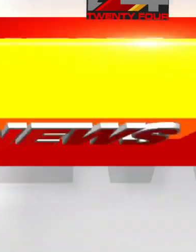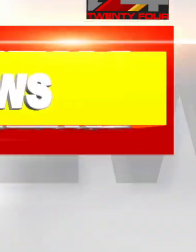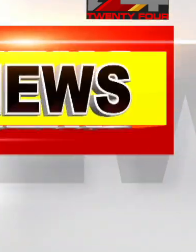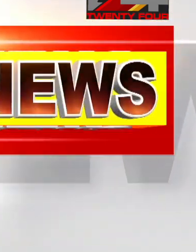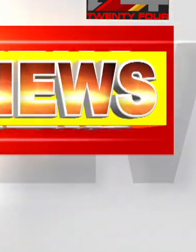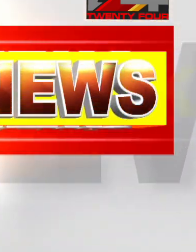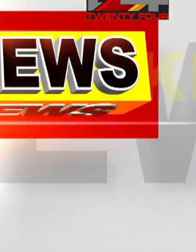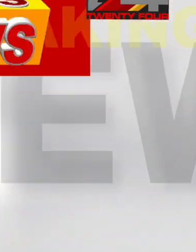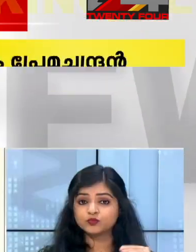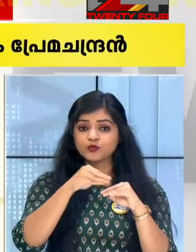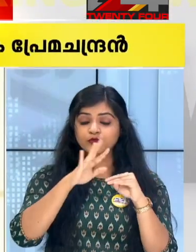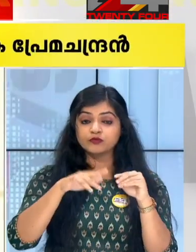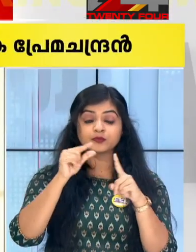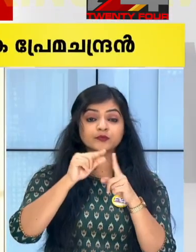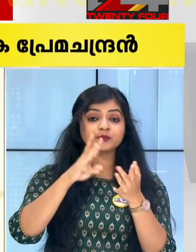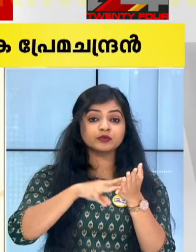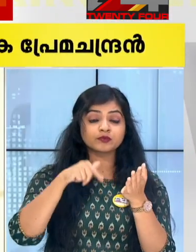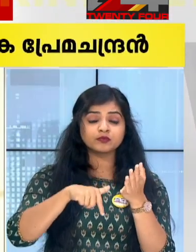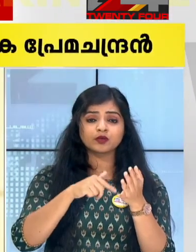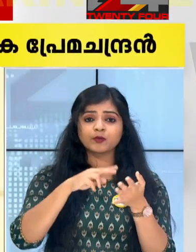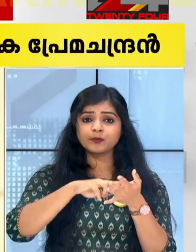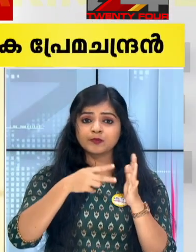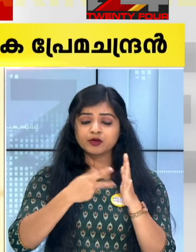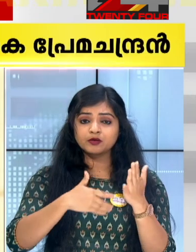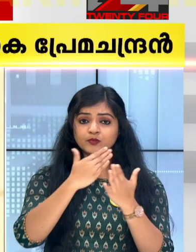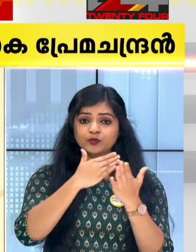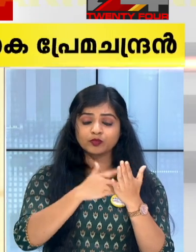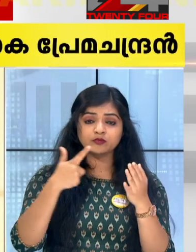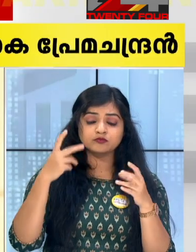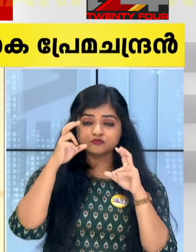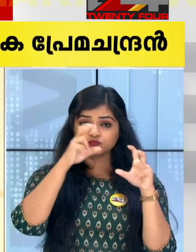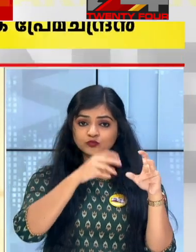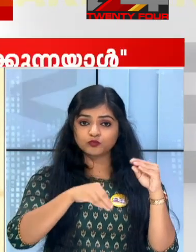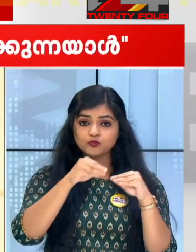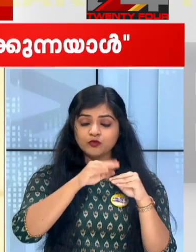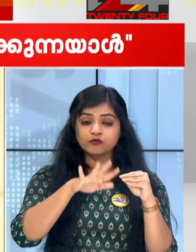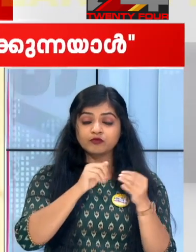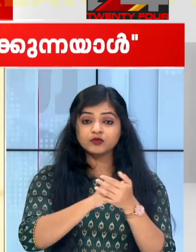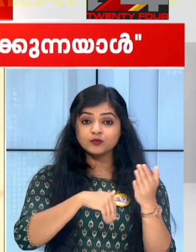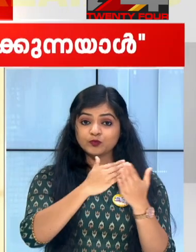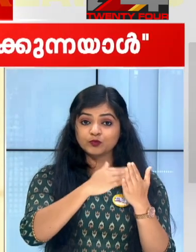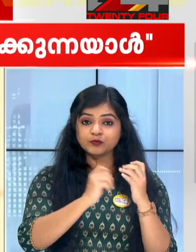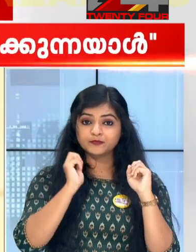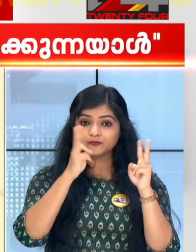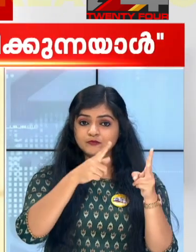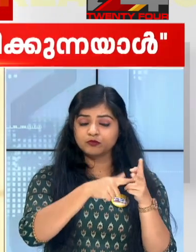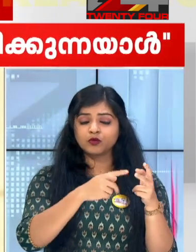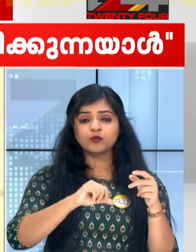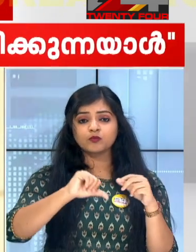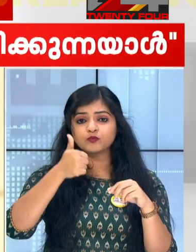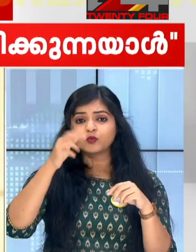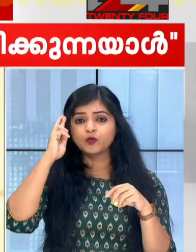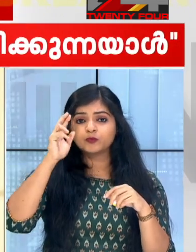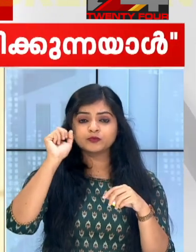പിന്നാലെയാണ് പ്രധാനമന്ത്രി ഈ ഓരോ പദ്ധതികളും നേരിട്ട് മോണിറ്റർ ചെയ്യുന്നുണ്ട്. ഈ പദ്ധതി അതുകൊണ്ട് തന്നെ വൻ വിജയമായി മാറും എന്ന കാര്യത്തിൽ